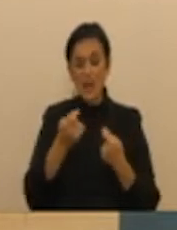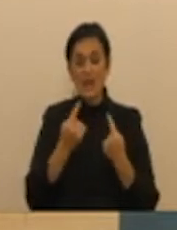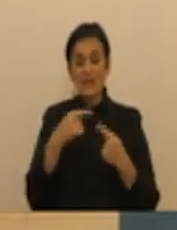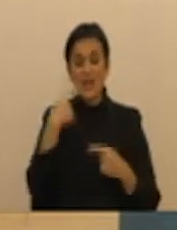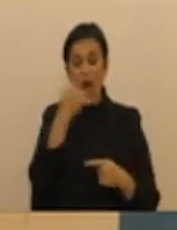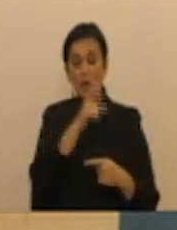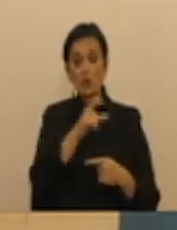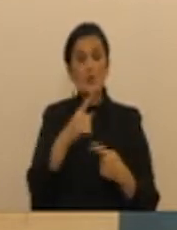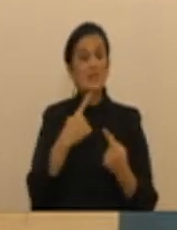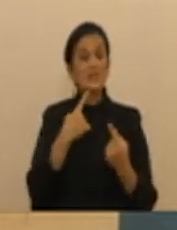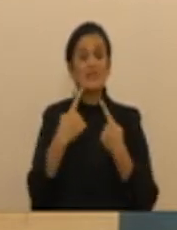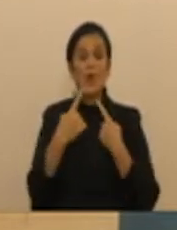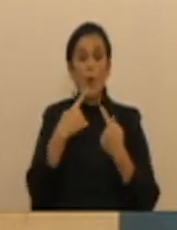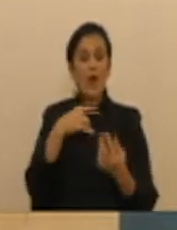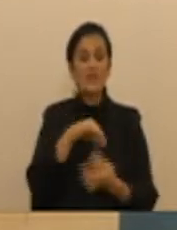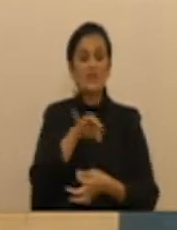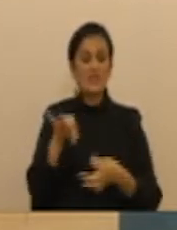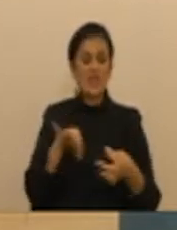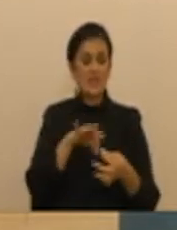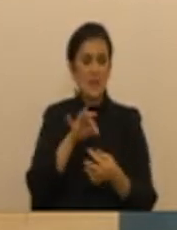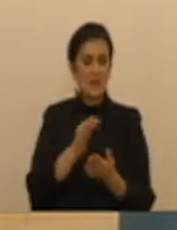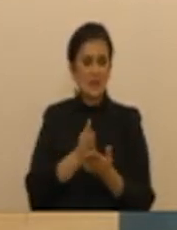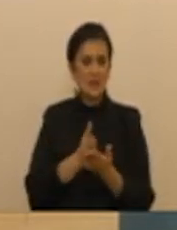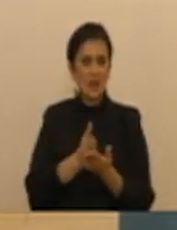საუბარი ზედმეტია.